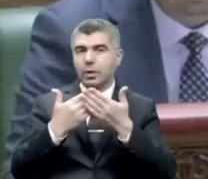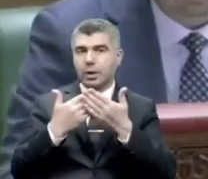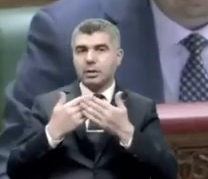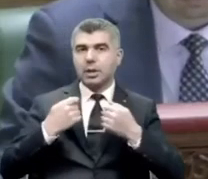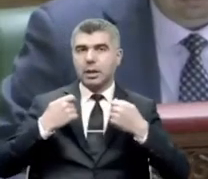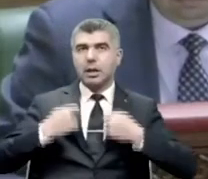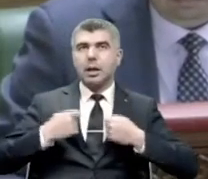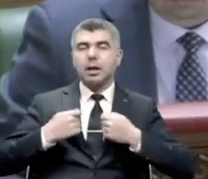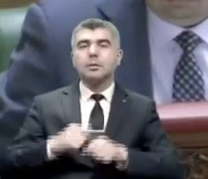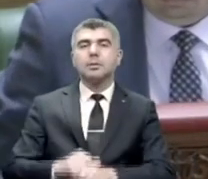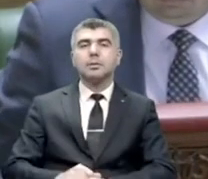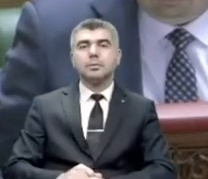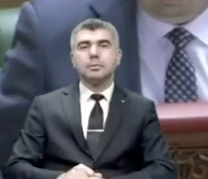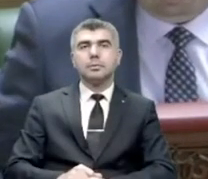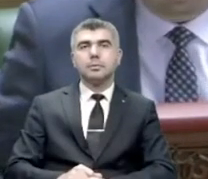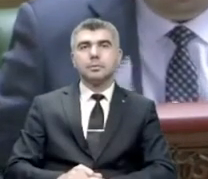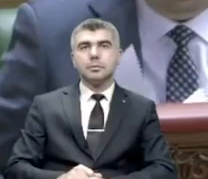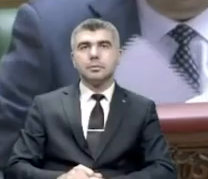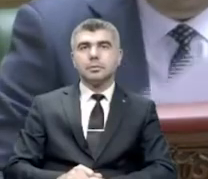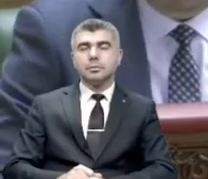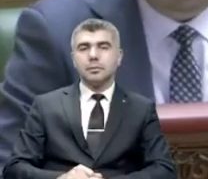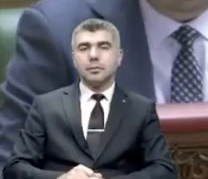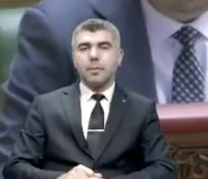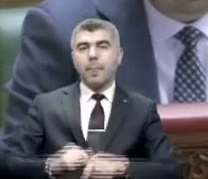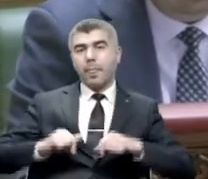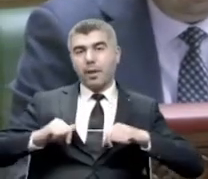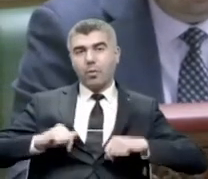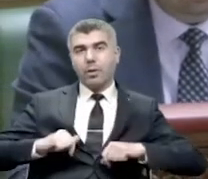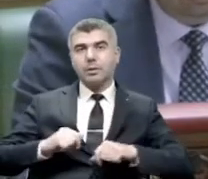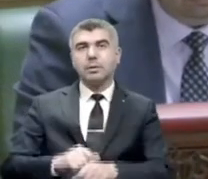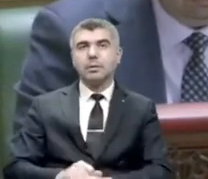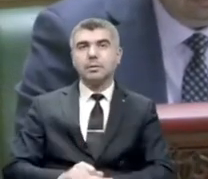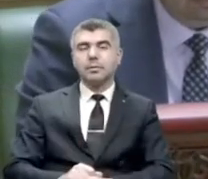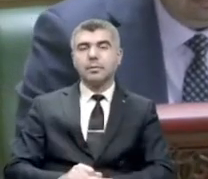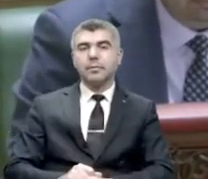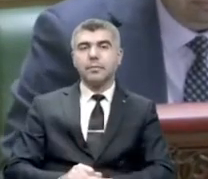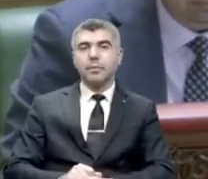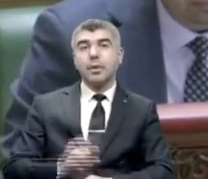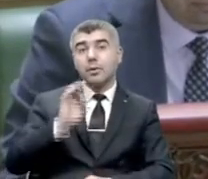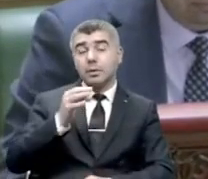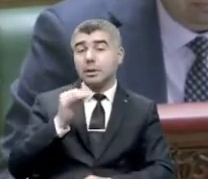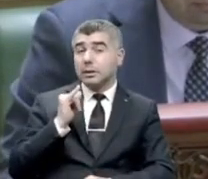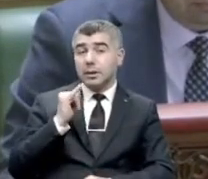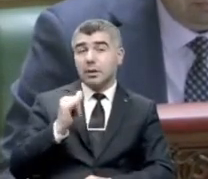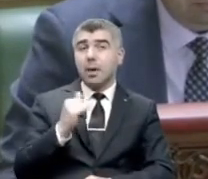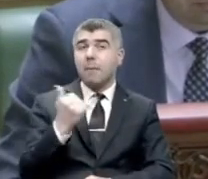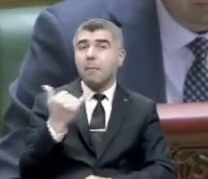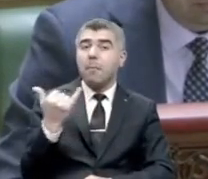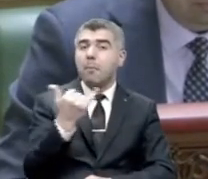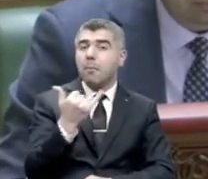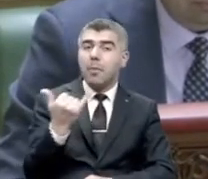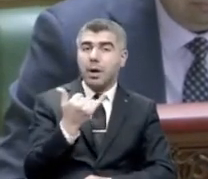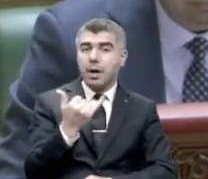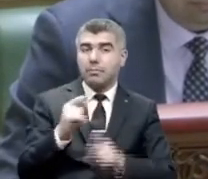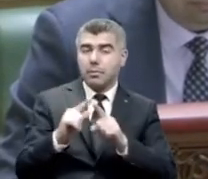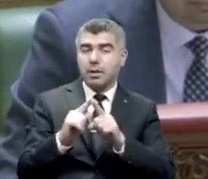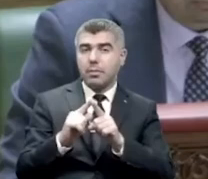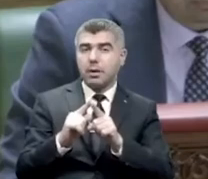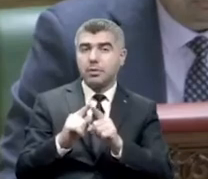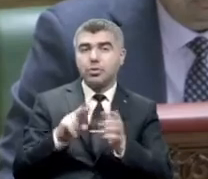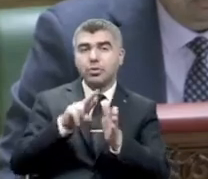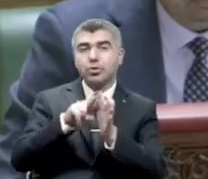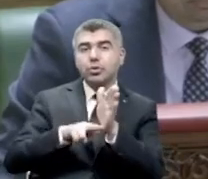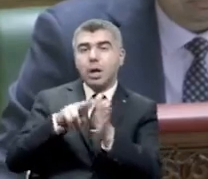شكراً السيد الرئيس، السيد الوزير المحترم. لا يخفى عليكم اليوم أهمية ربط جهات المملكة